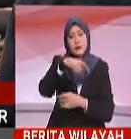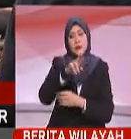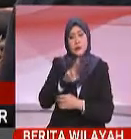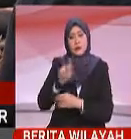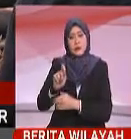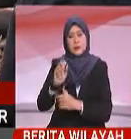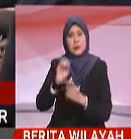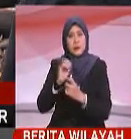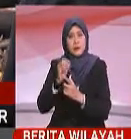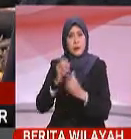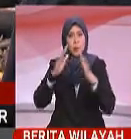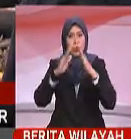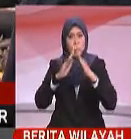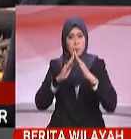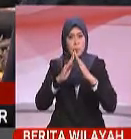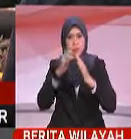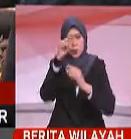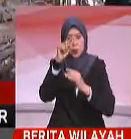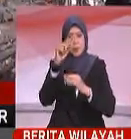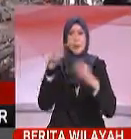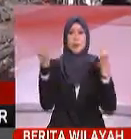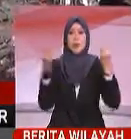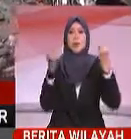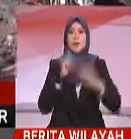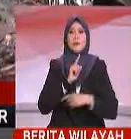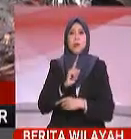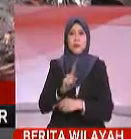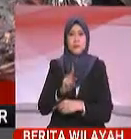ataupun rumah daripada permohonan kepada Majlis Agama.